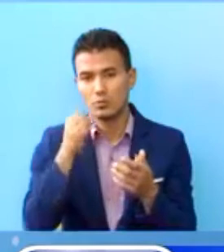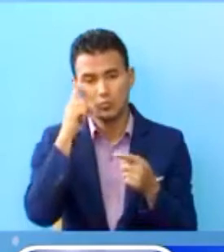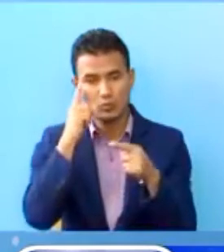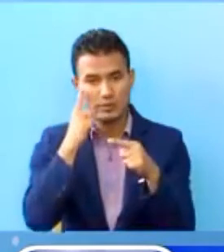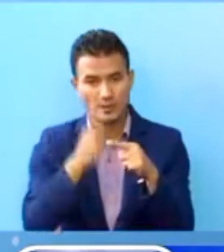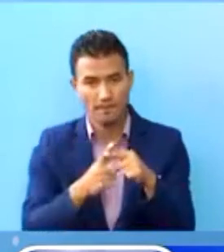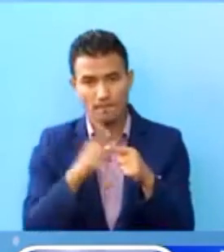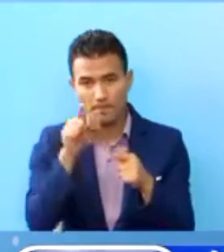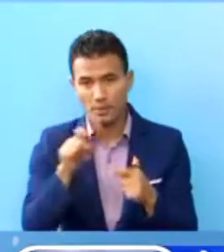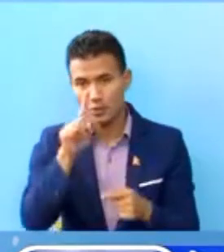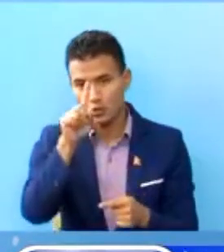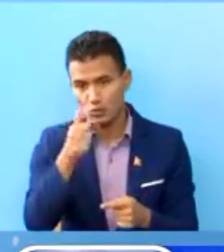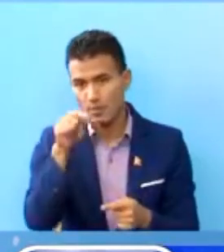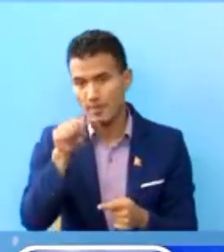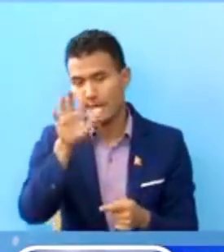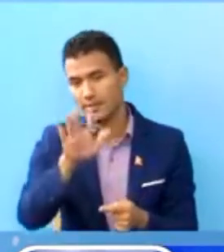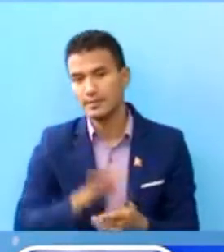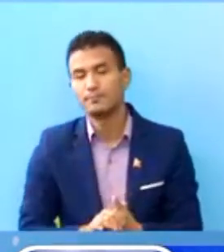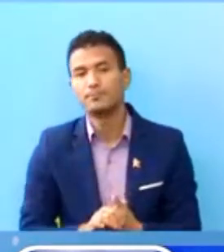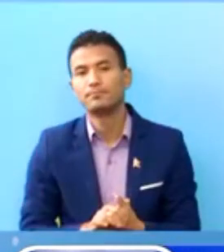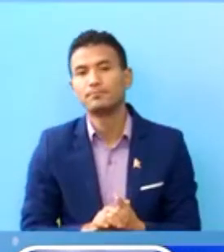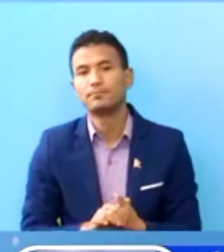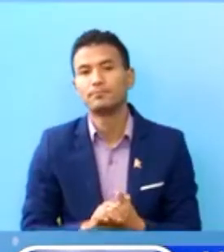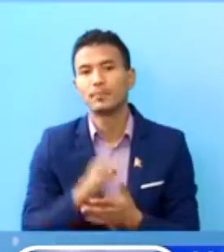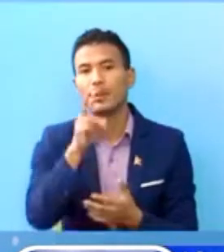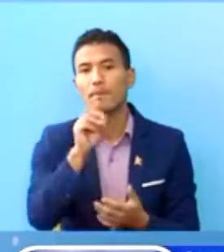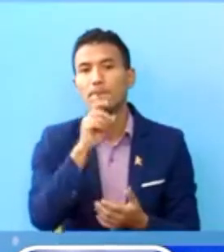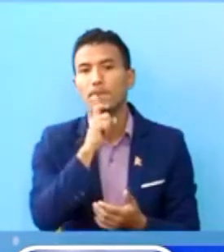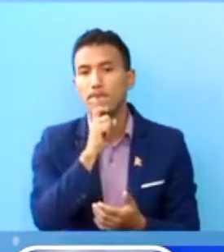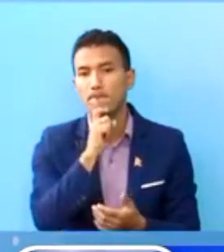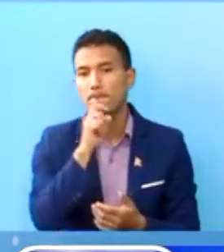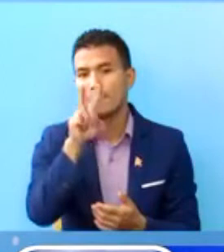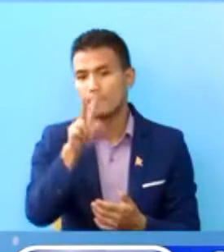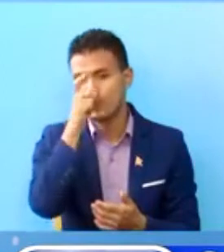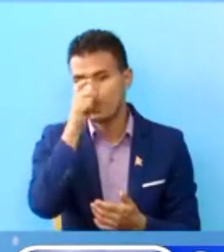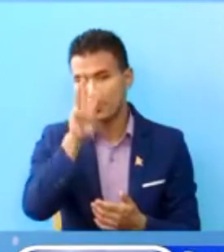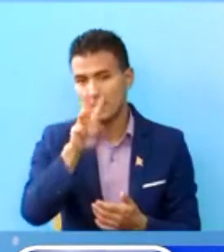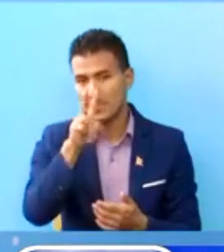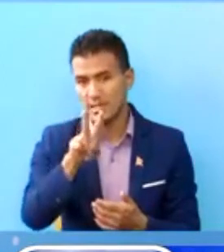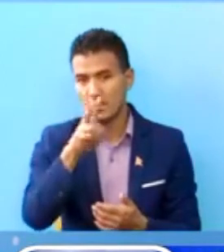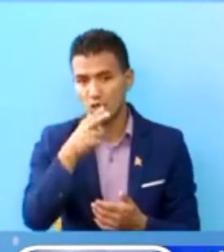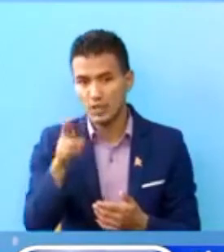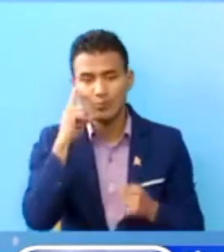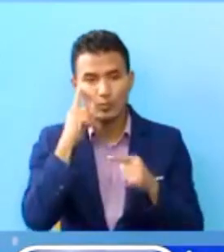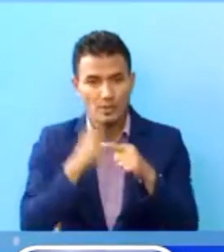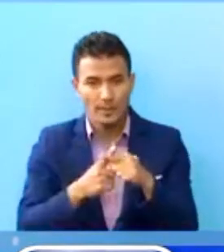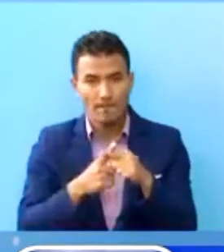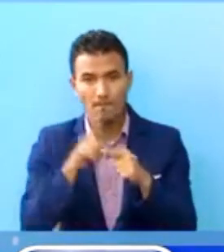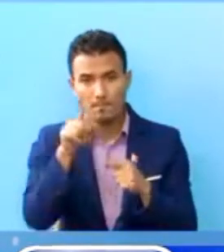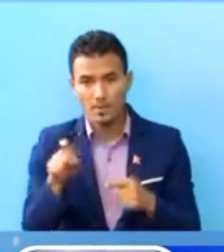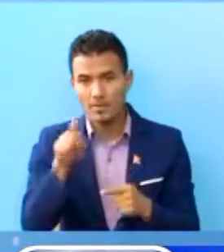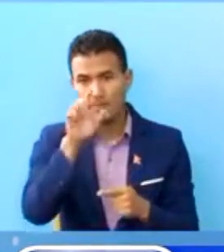पोजिटिभ हुनेको प्रतिशत 16.5 थियो। 20 गते 232 जनामा पोजिटिभ आएको थियो, त्यो